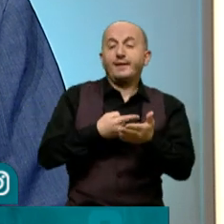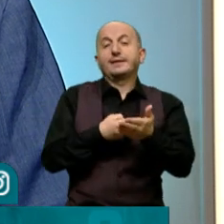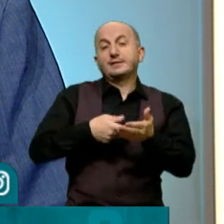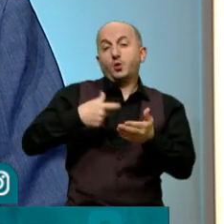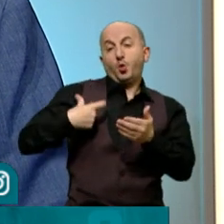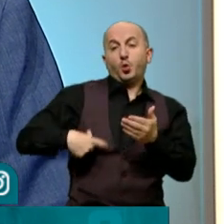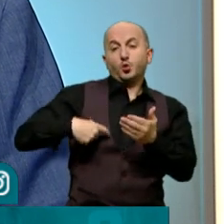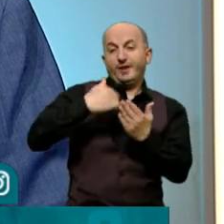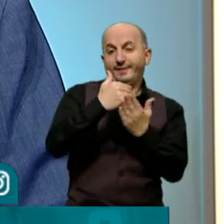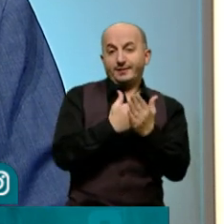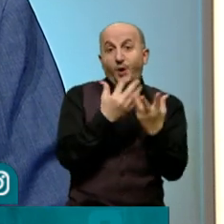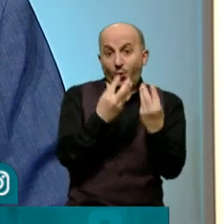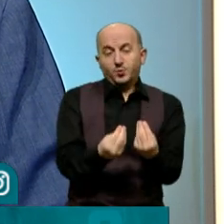olsun.